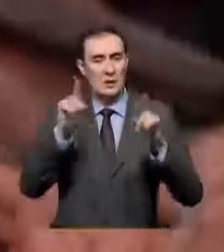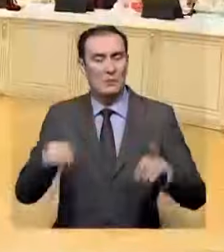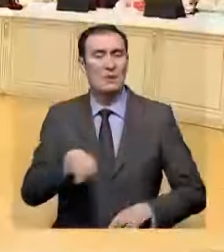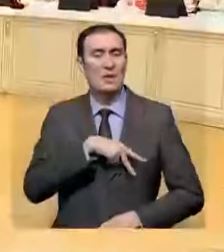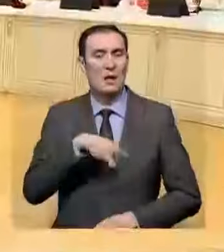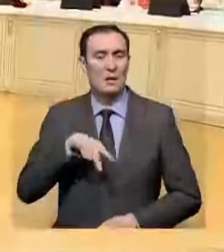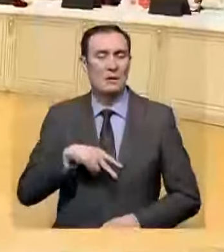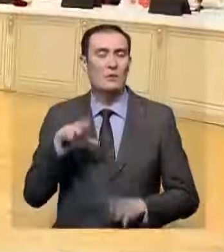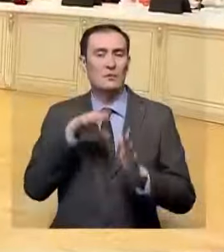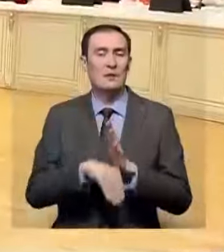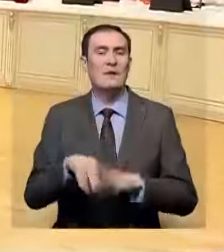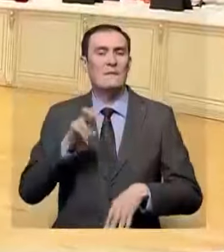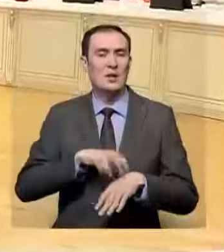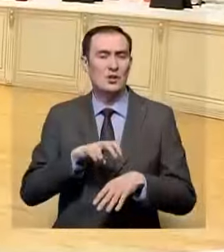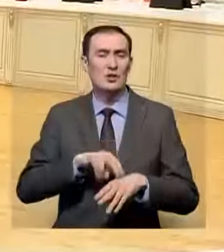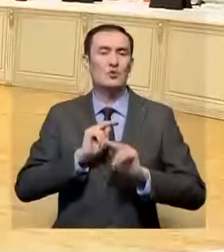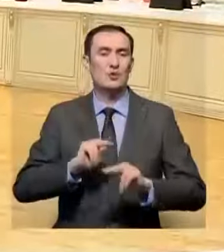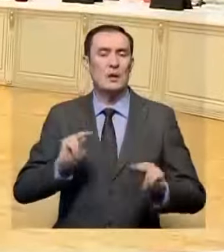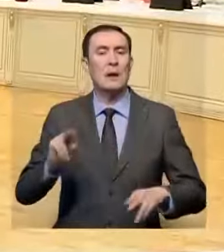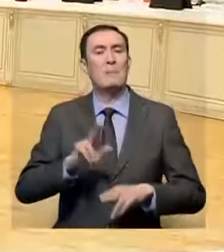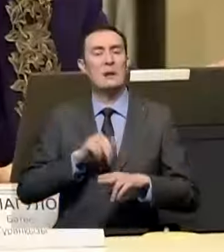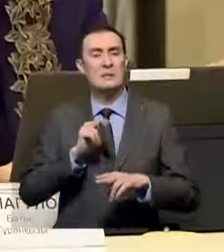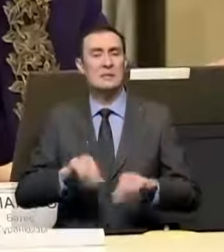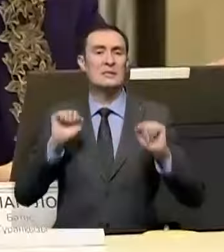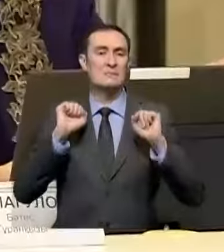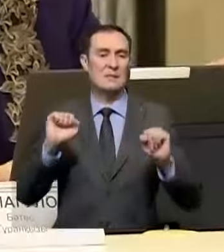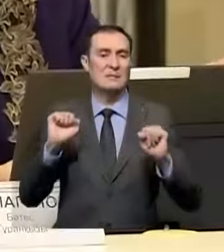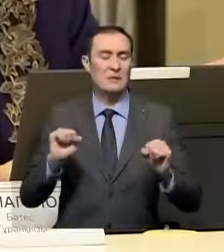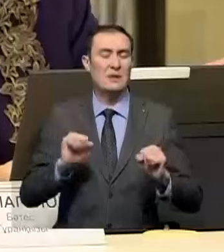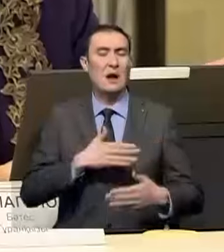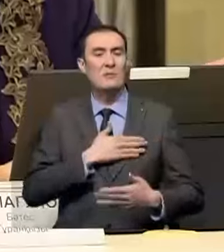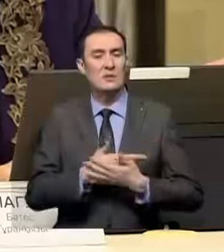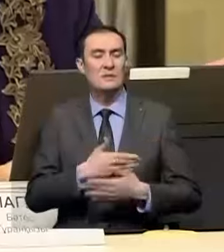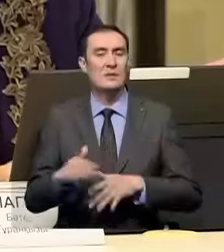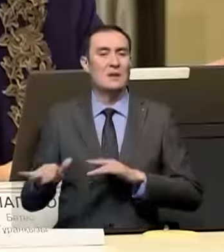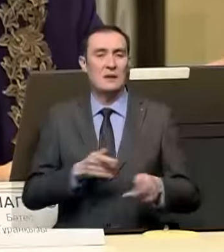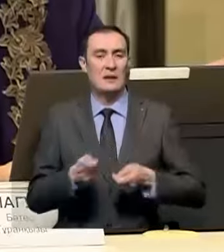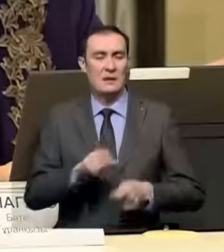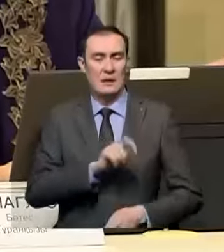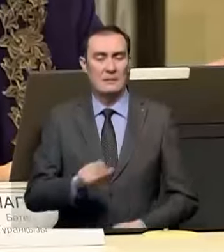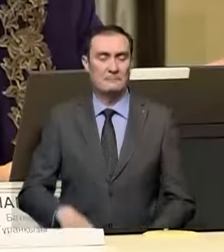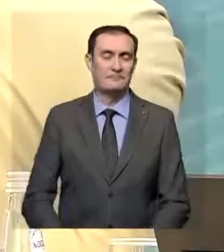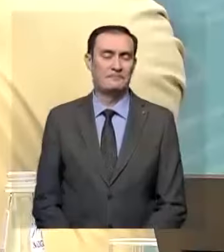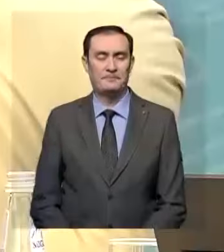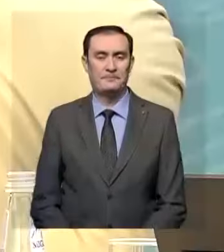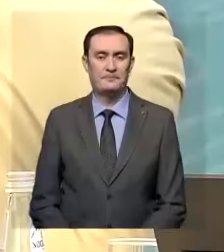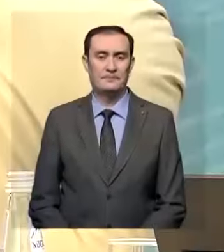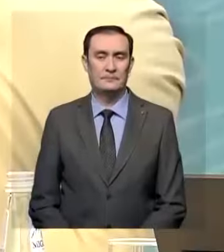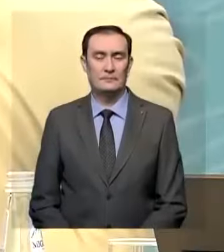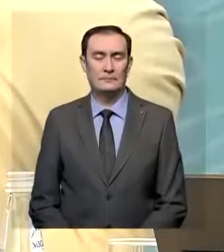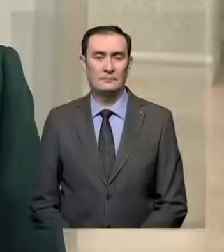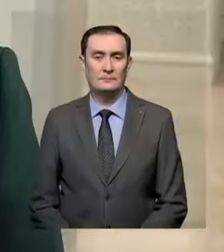награды. В их числе врачи, учителя, полицейские, спортсменки и общественные деятели.